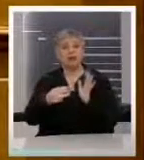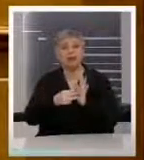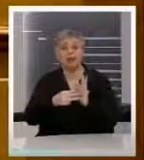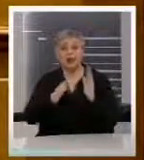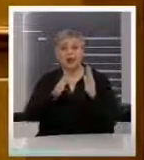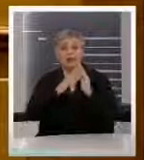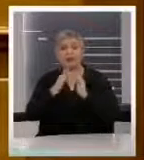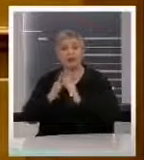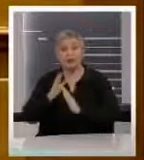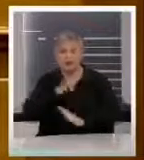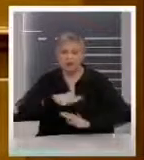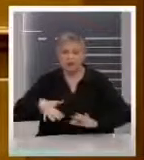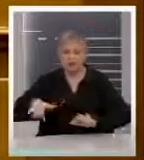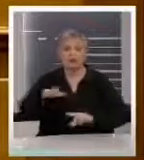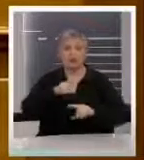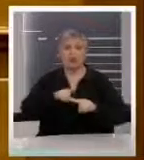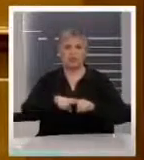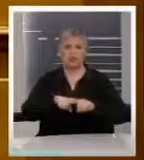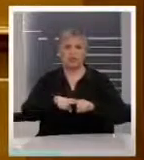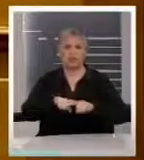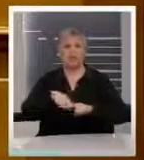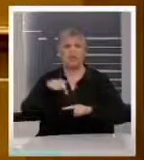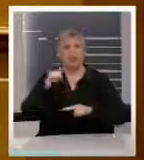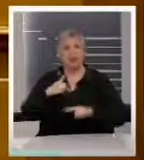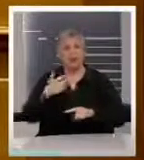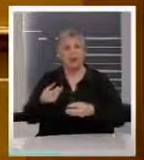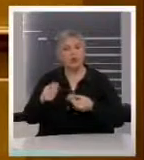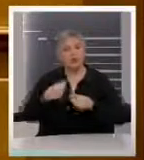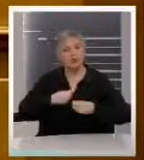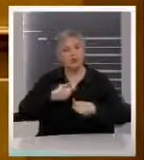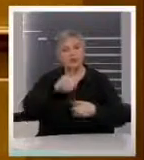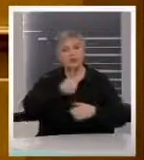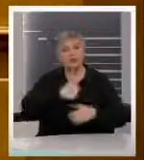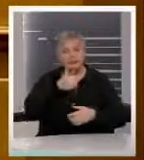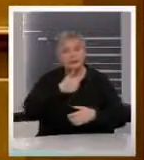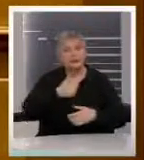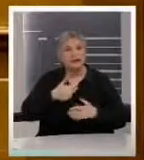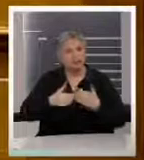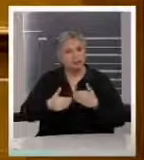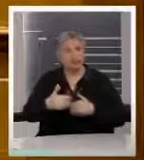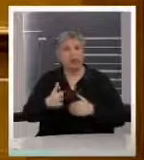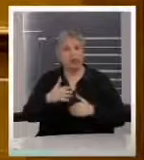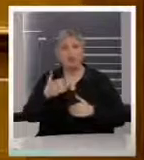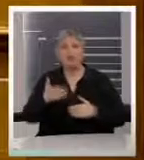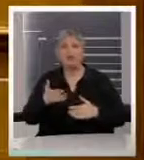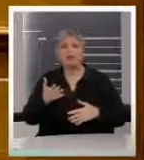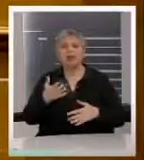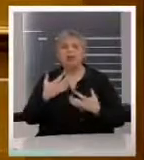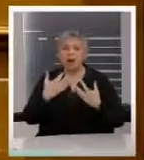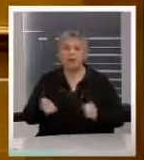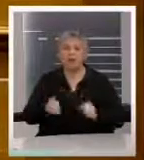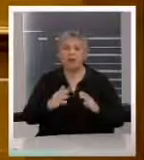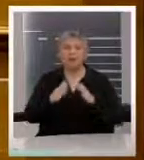επικράτεια, γεγονός που θα μας οπλίσει με πρόσθετο κουράγιο για την επέκταση του εν λόγω προγράμματος για την κάλυψη του συνόλου των στεγαστικών